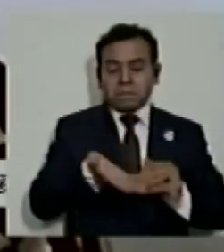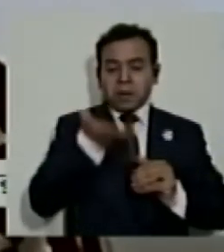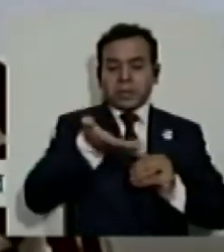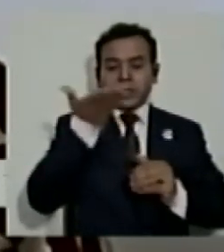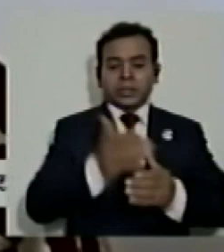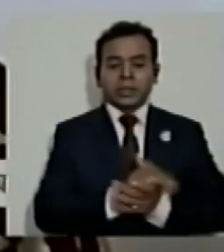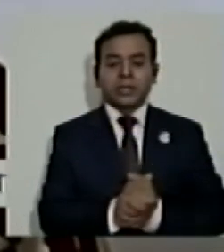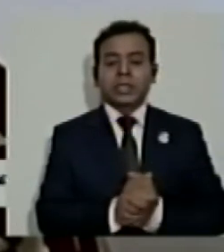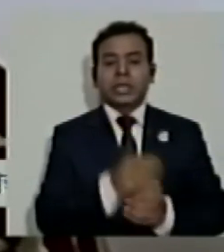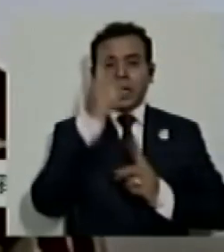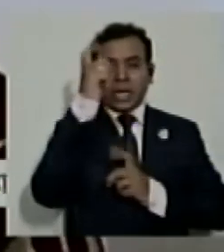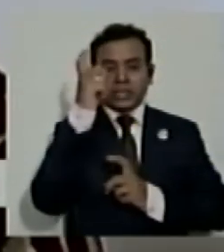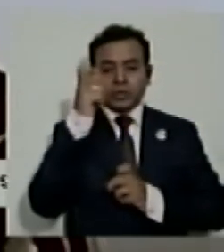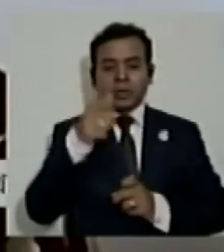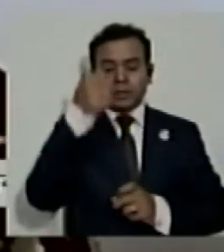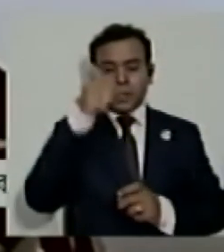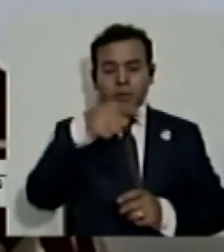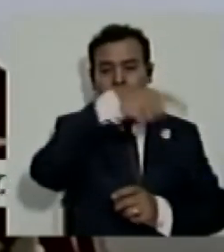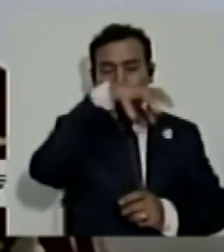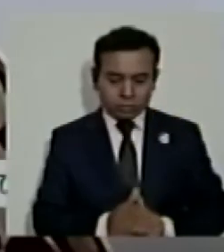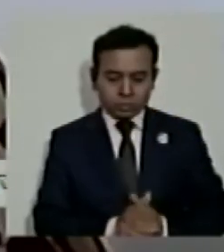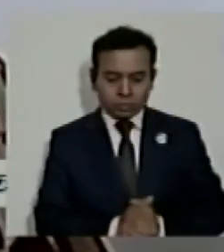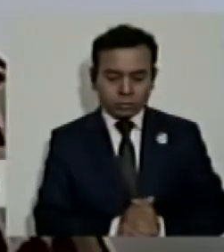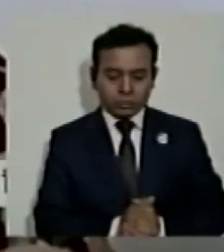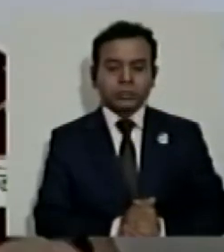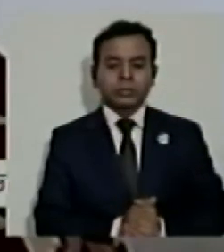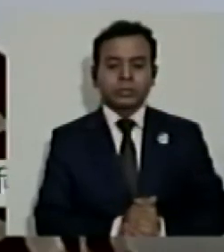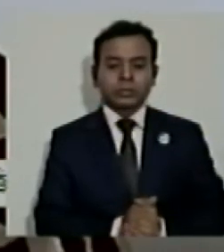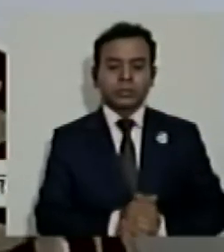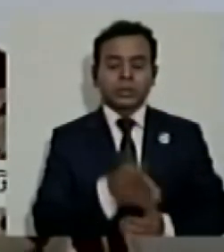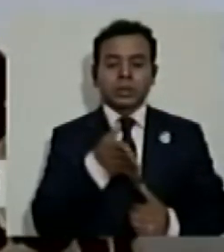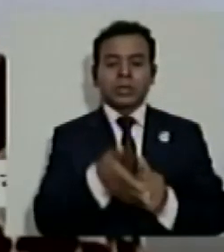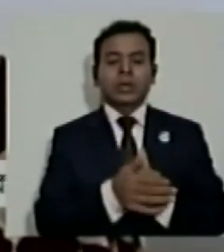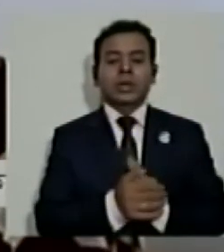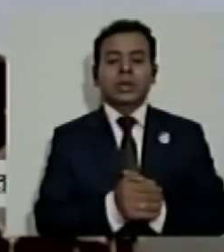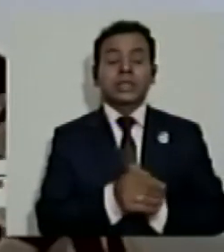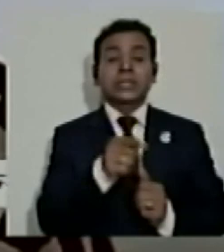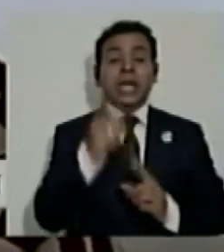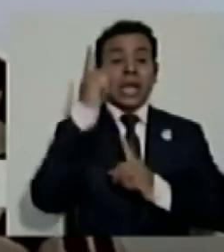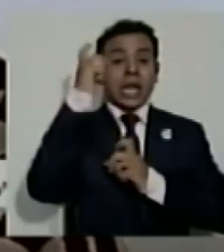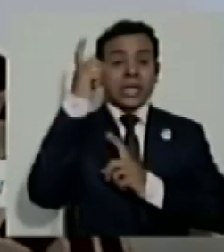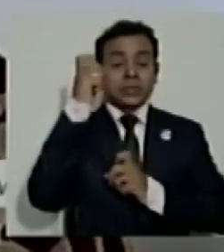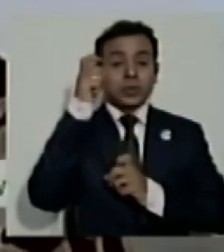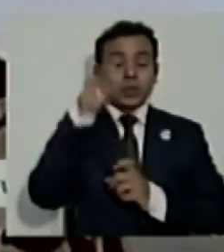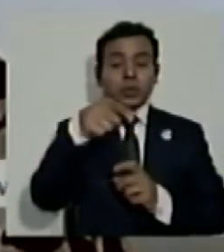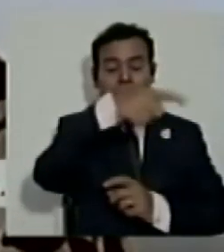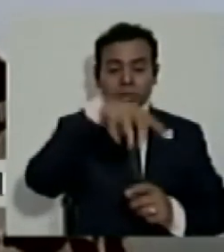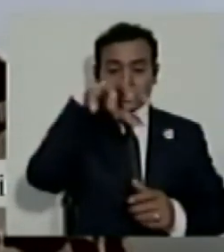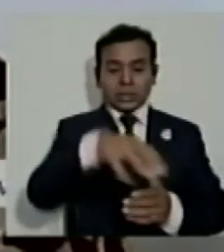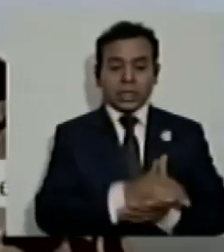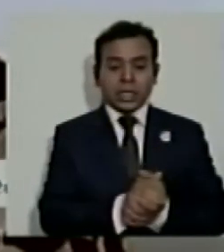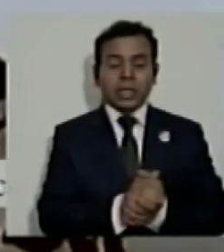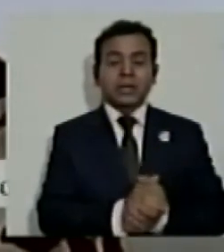বেশিরভাগ বা সংক্রমণ ছিল তারা বেশিরভাগ নারায়ণগঞ্জ থেকে গেছেন। গাজীপুরে এখন আমরা সংক্রমণের সংখ্যা বেশি দেখতে পাচ্ছি,